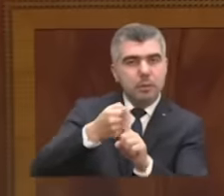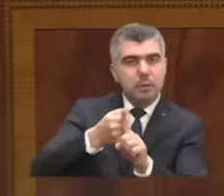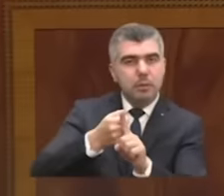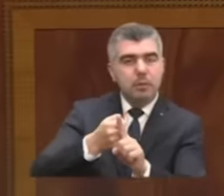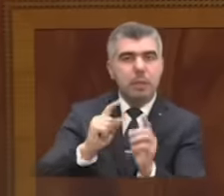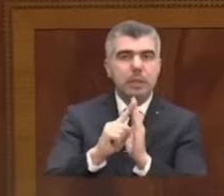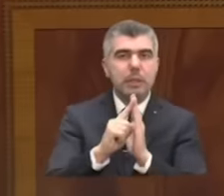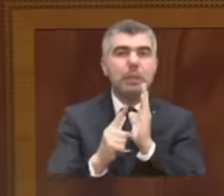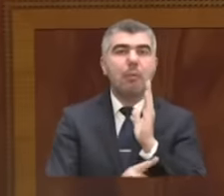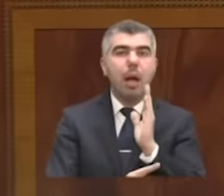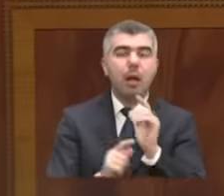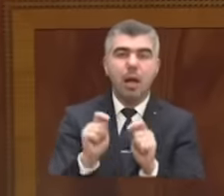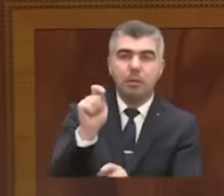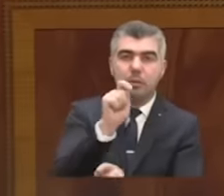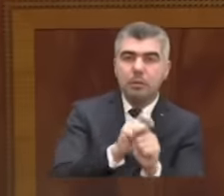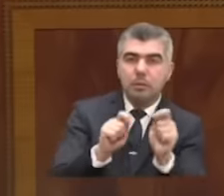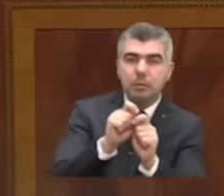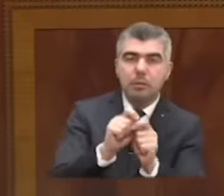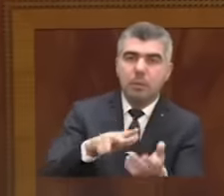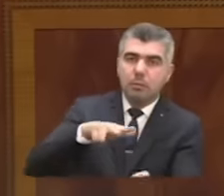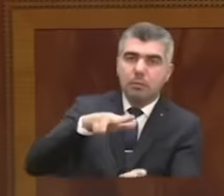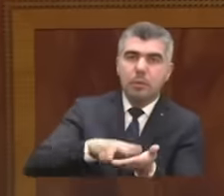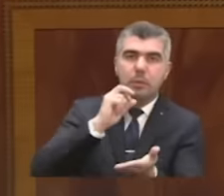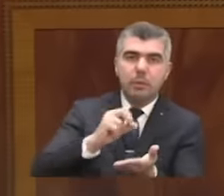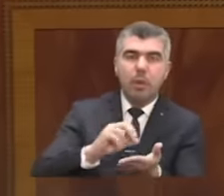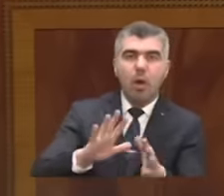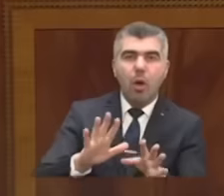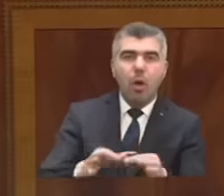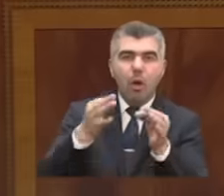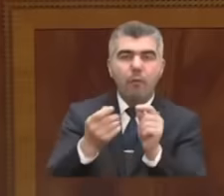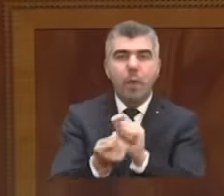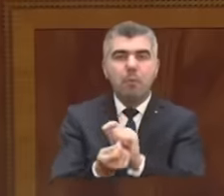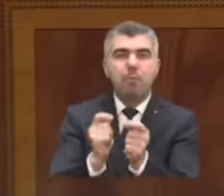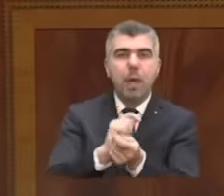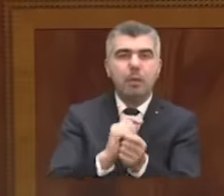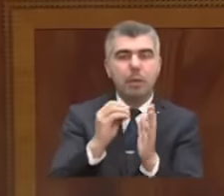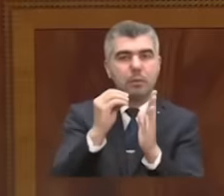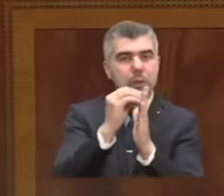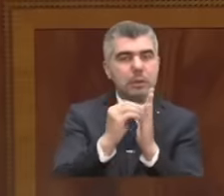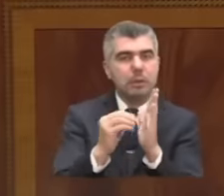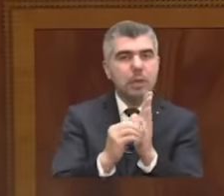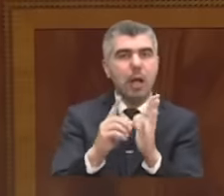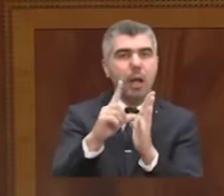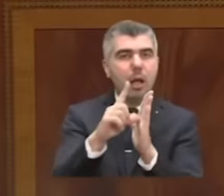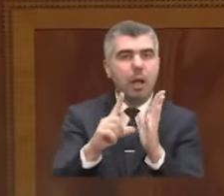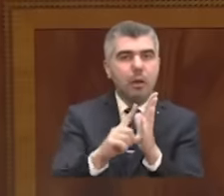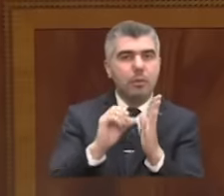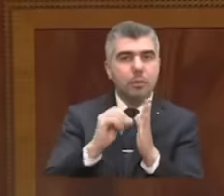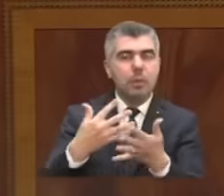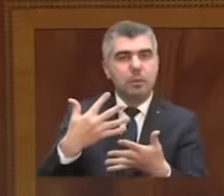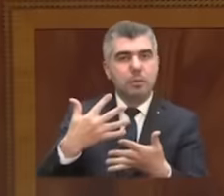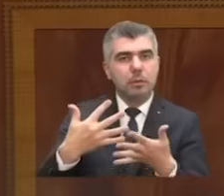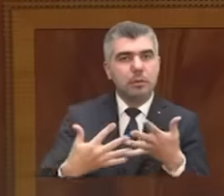ثامنا، مواصلة العمل خلال هذا الأسبوع على دراسة والمصادقة على مقترحات تعديل بنود